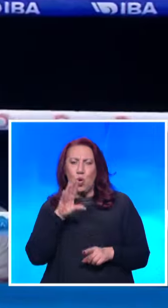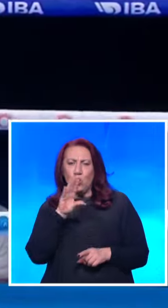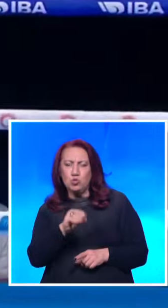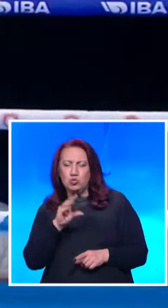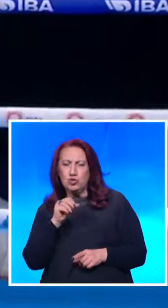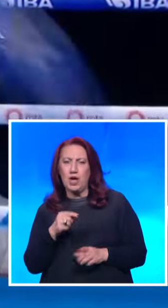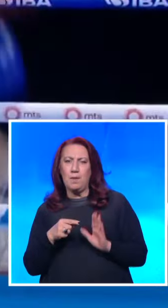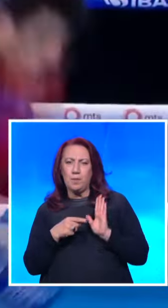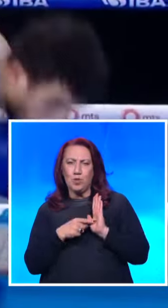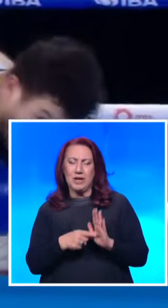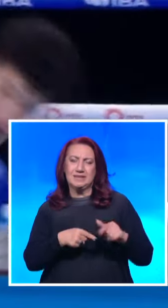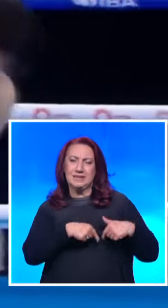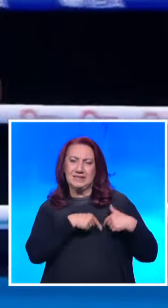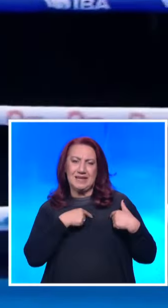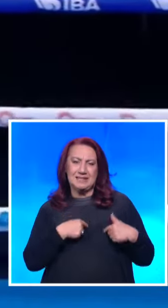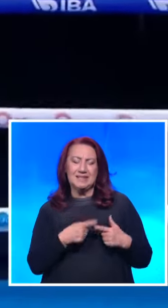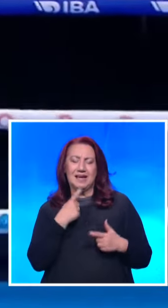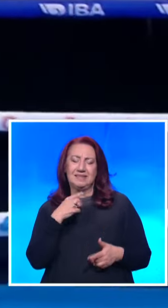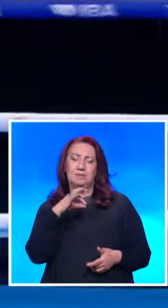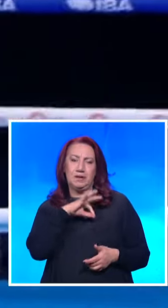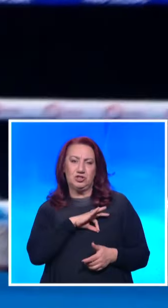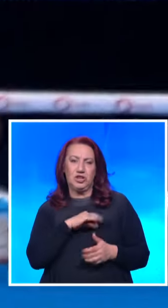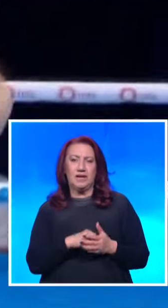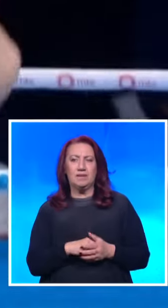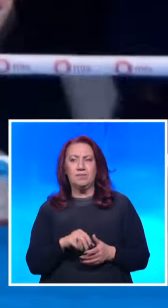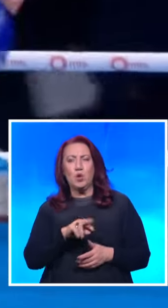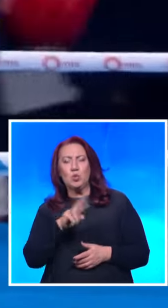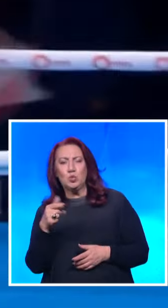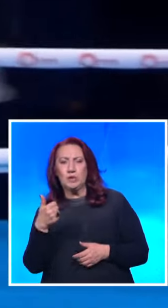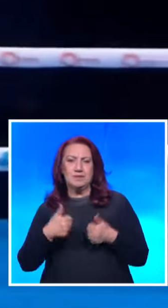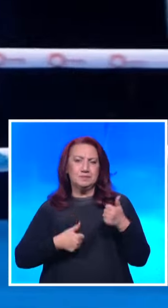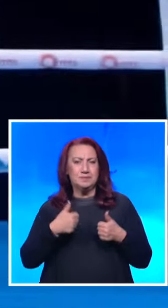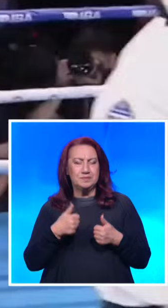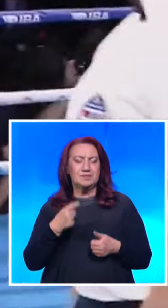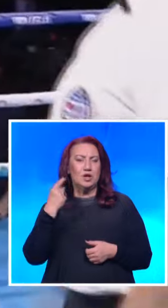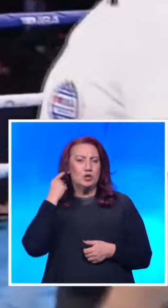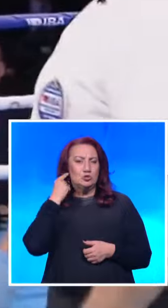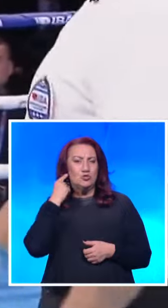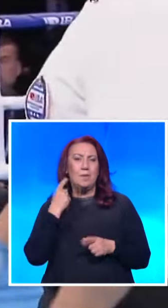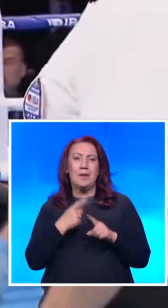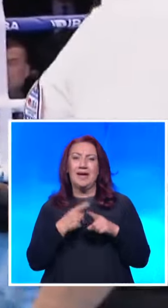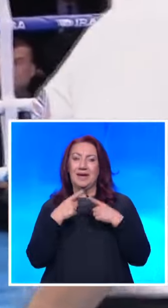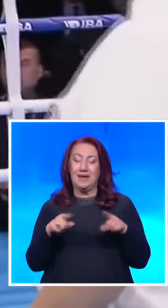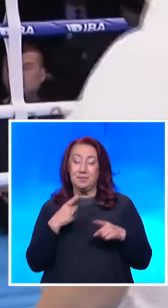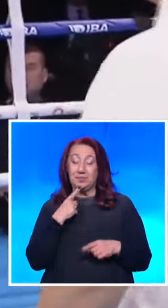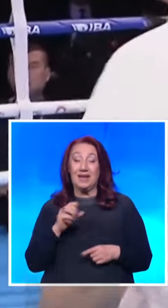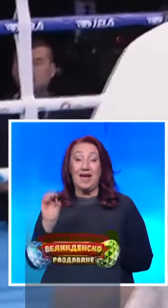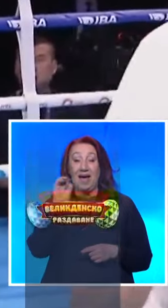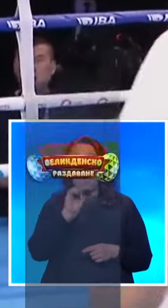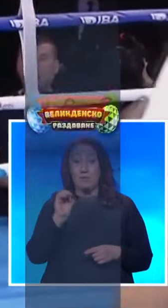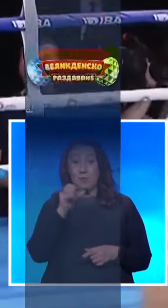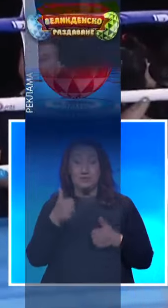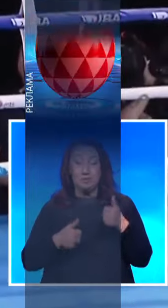и спечелих с много усилия. В други турнири съм чувал химна на България, но на Европейско първенство ми е за първ път и определено тръпката